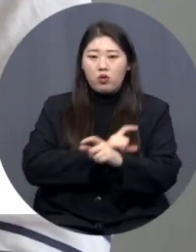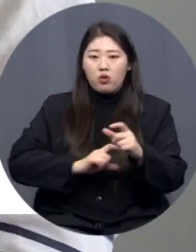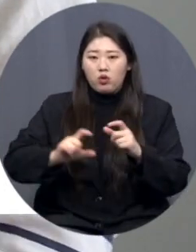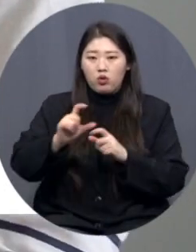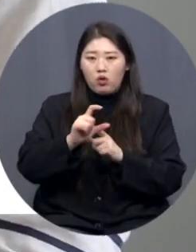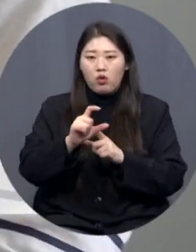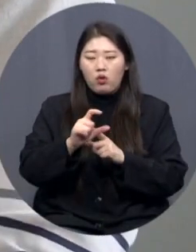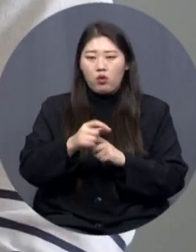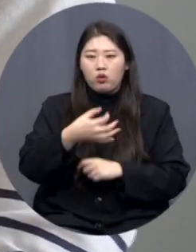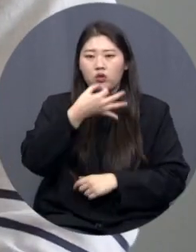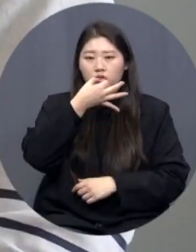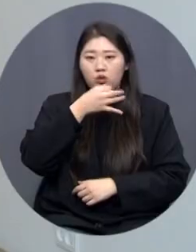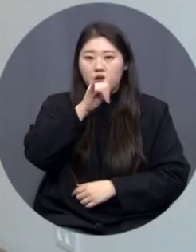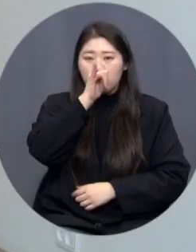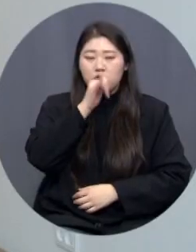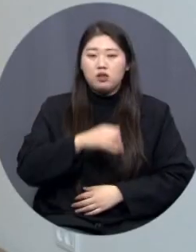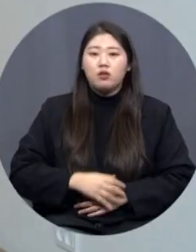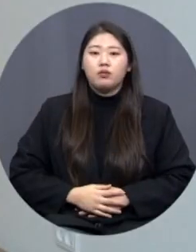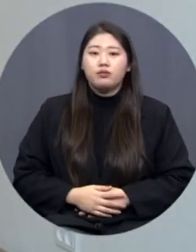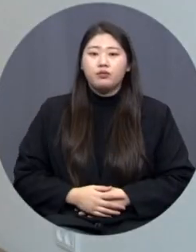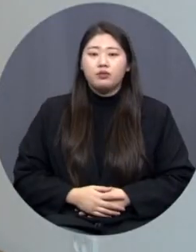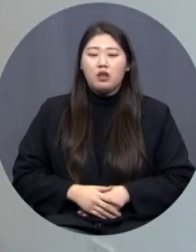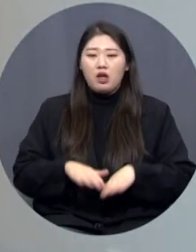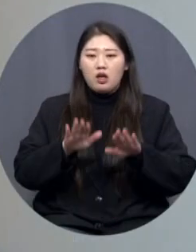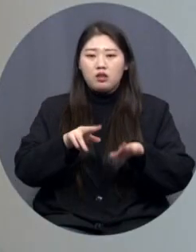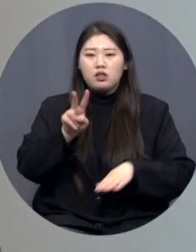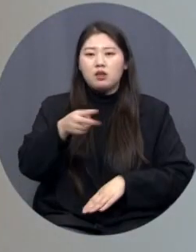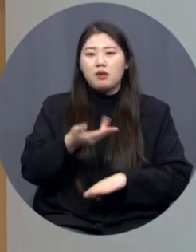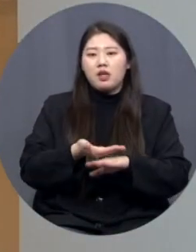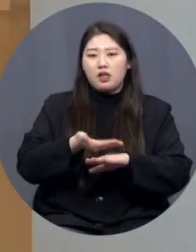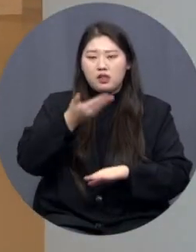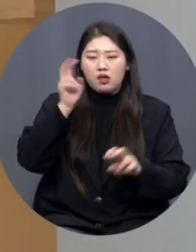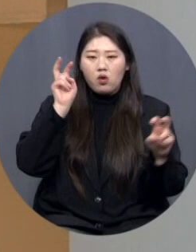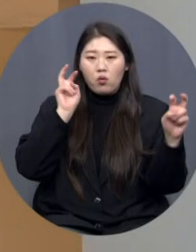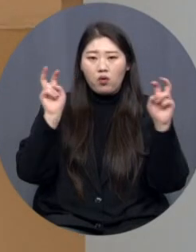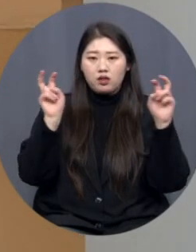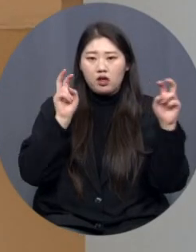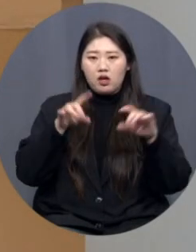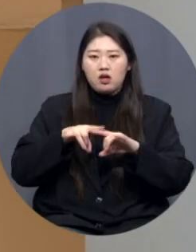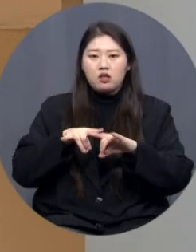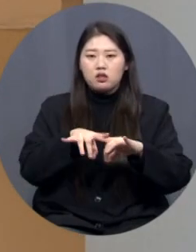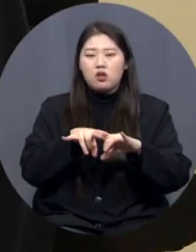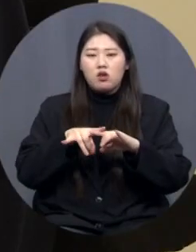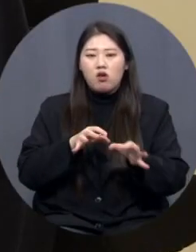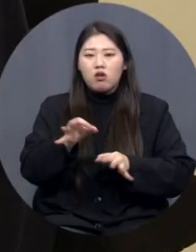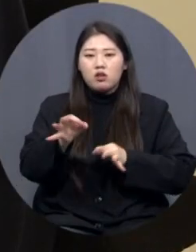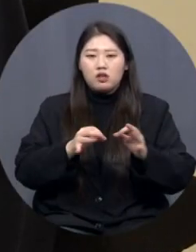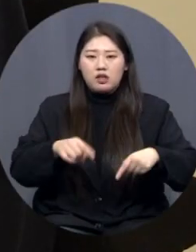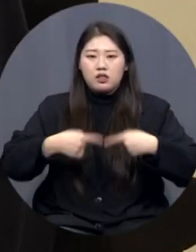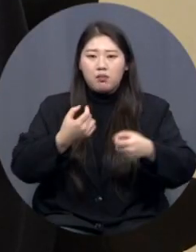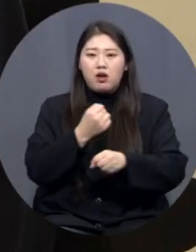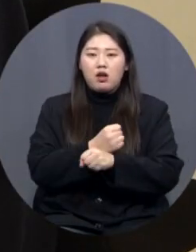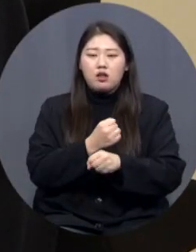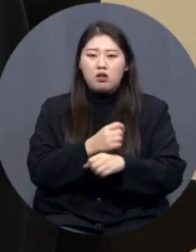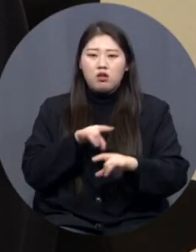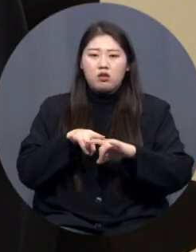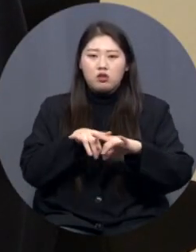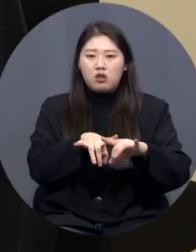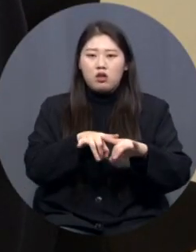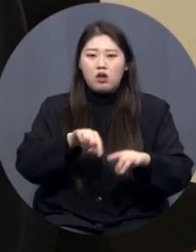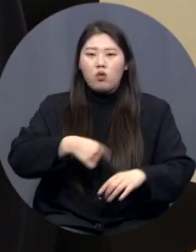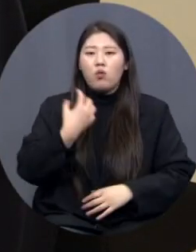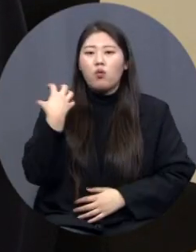시스템 코스트가 낮기 때문에. 현재 200개가 넘는 업체들이 전력 도매 시장에 참여해 전력 당국